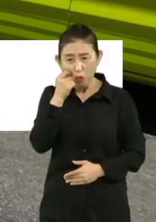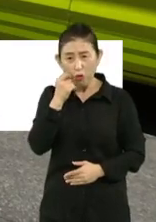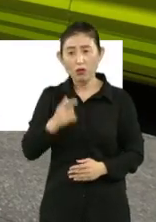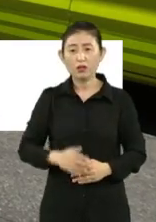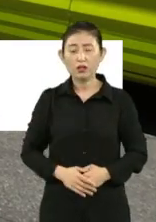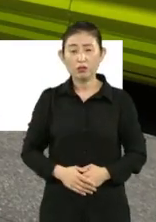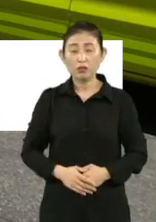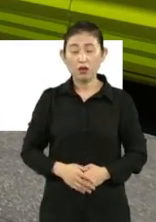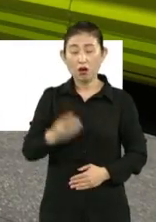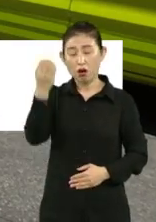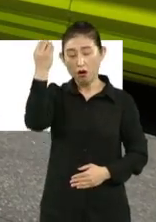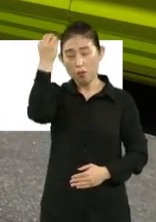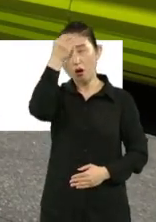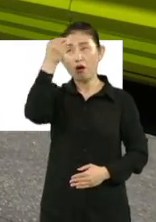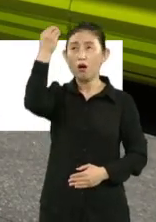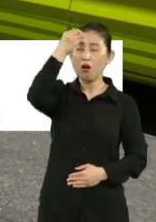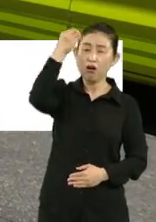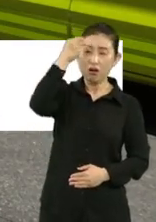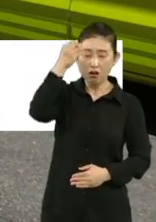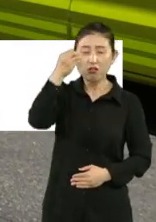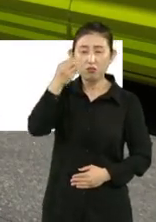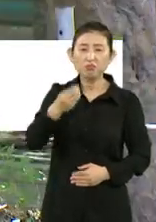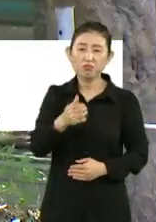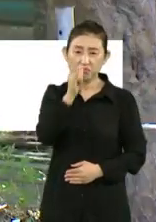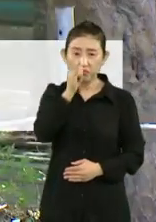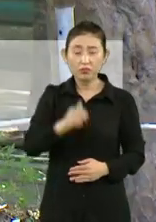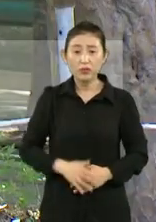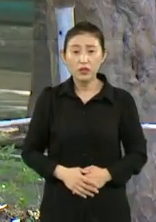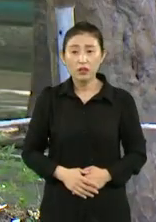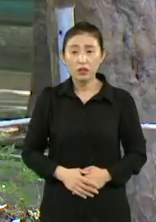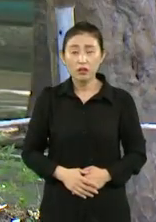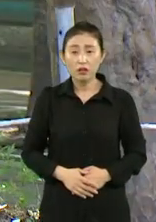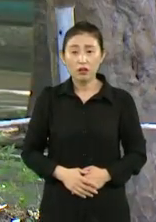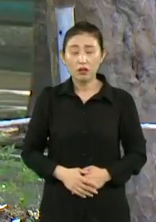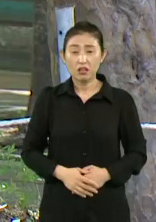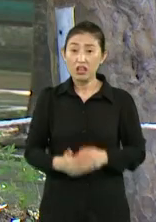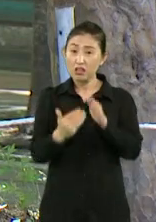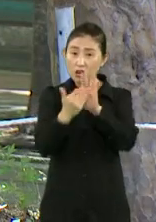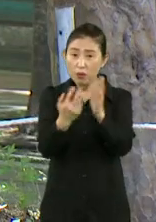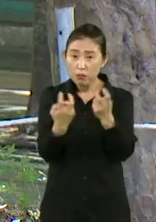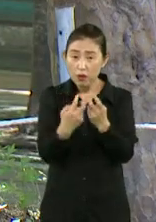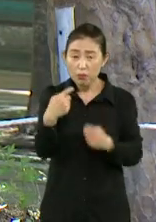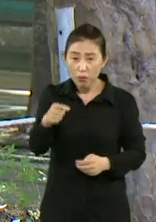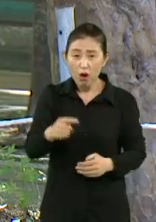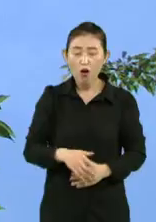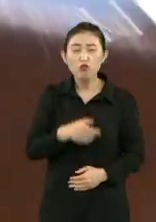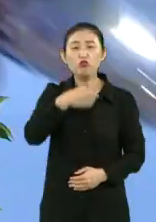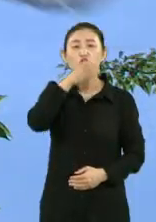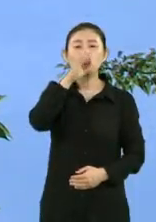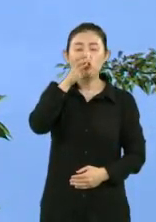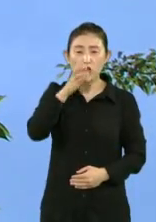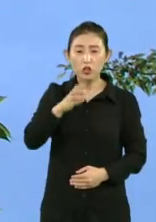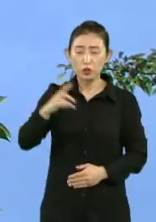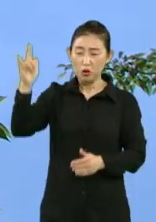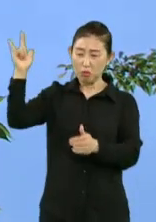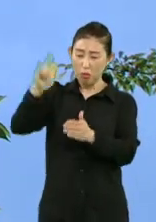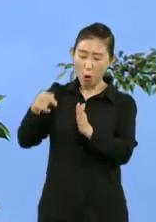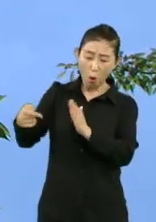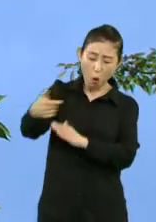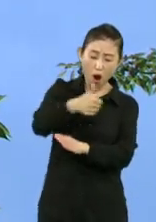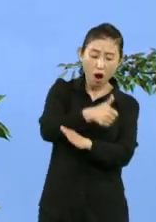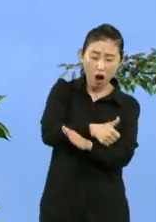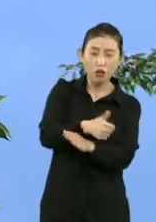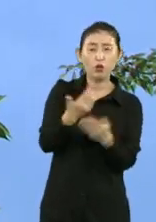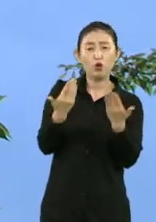되고 그러므로써 이제 온열질환이 발생하게 됩니다. 온열질환을 예방하기 위해선 물과 그늘, 휴식,